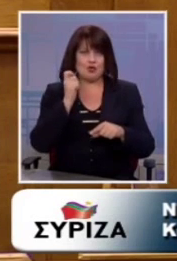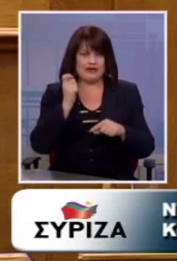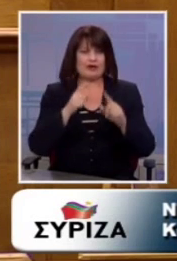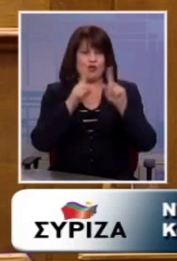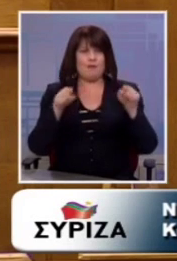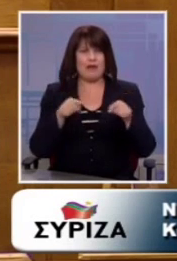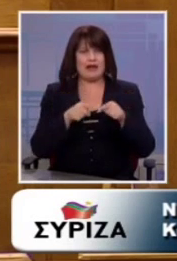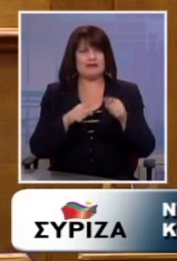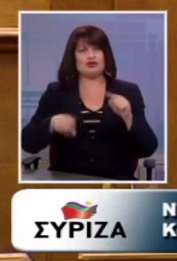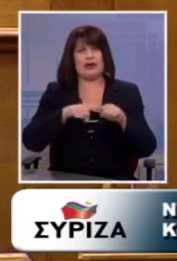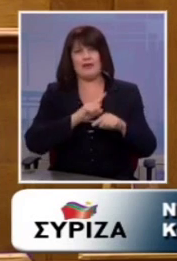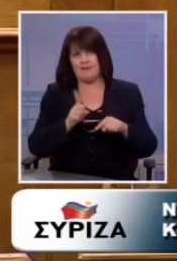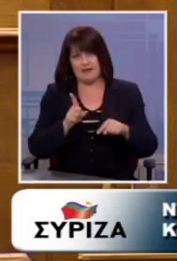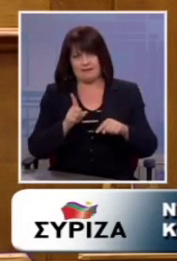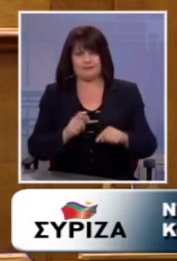πλαίσιο στην Ελλάδα.